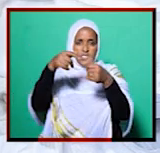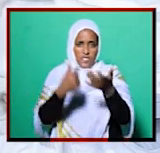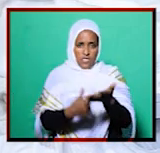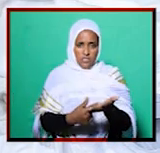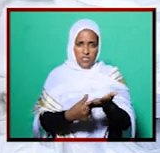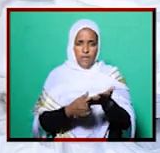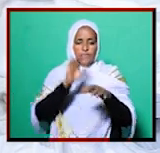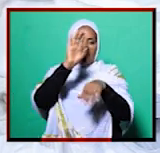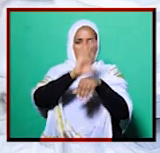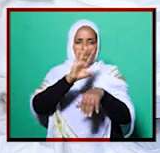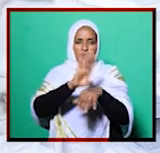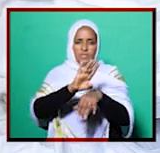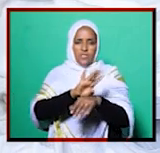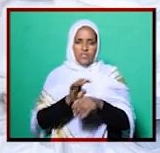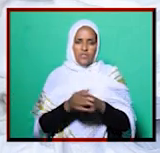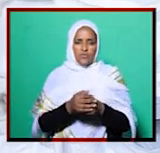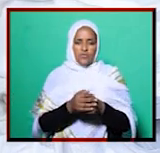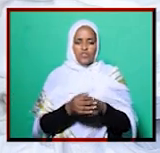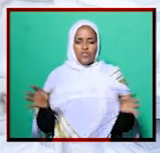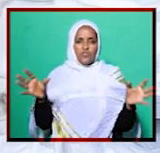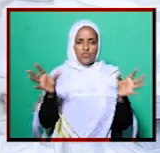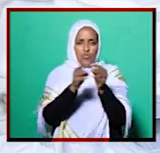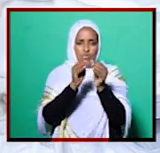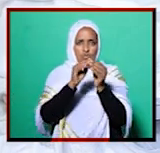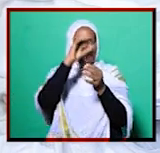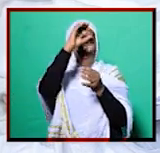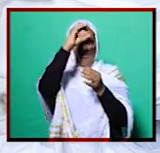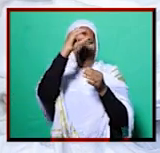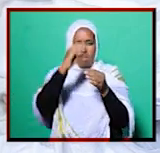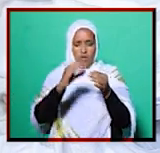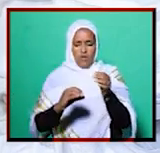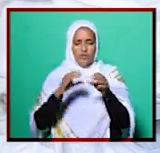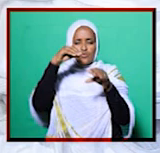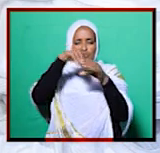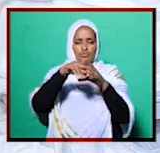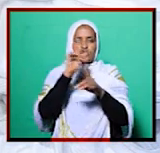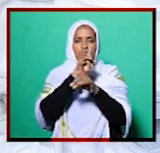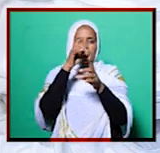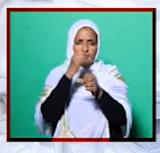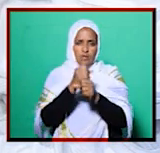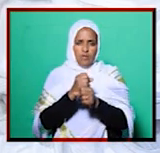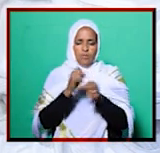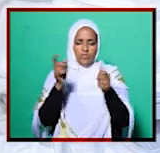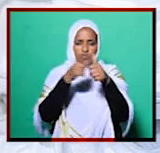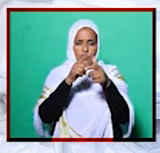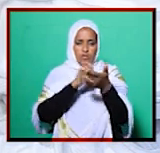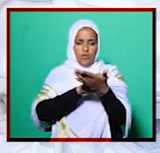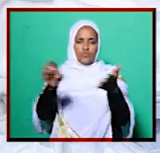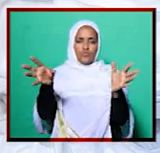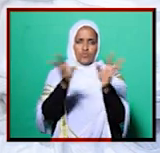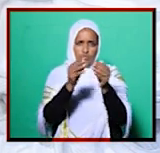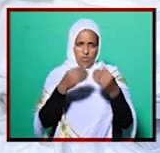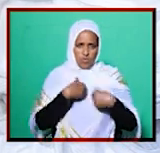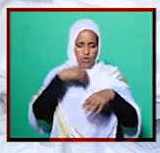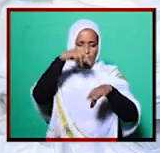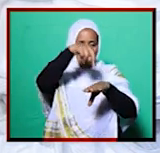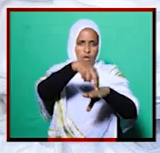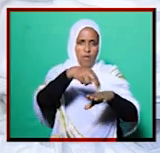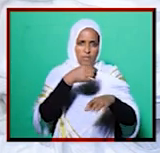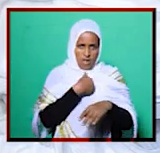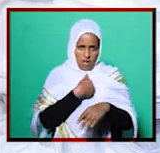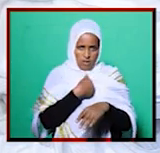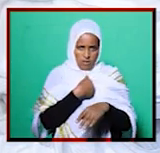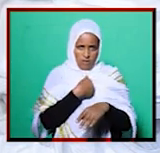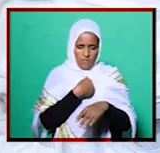ይተክላሉ። ስለዚህ የቤተ ክርስቲያኒቷ ሲኖዶስ የሚለው መዋቅር በውስጡ ምን ይዟል ካል መጀመሪያ ቅዱስ ሲኖዶስ አለ፣